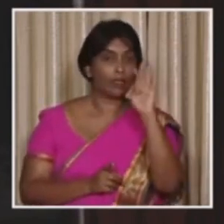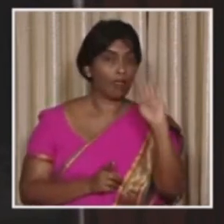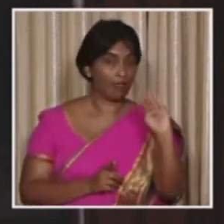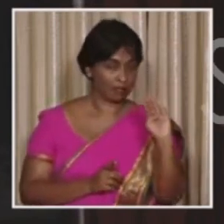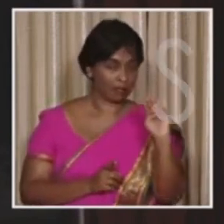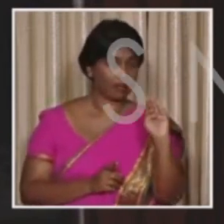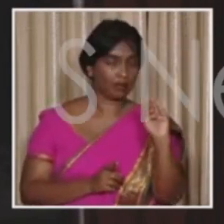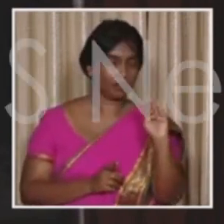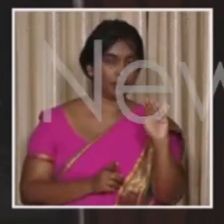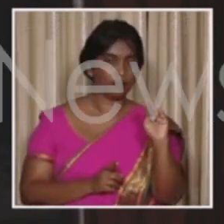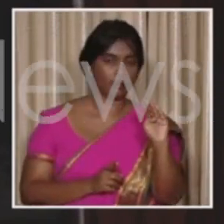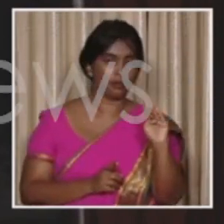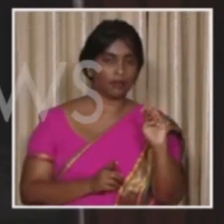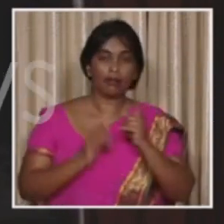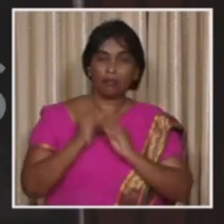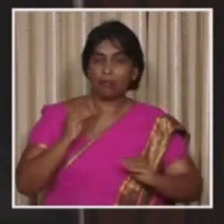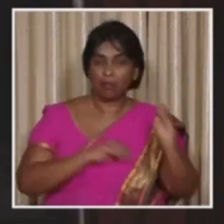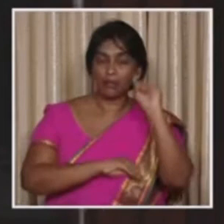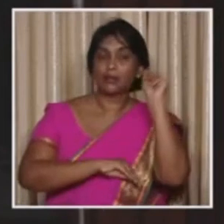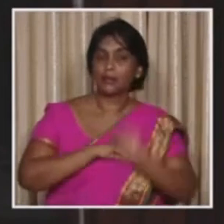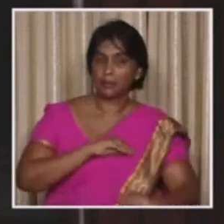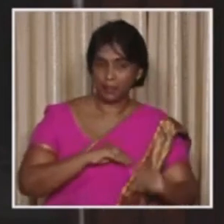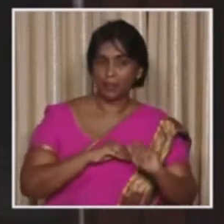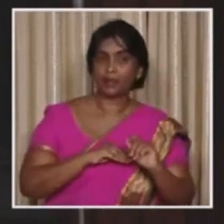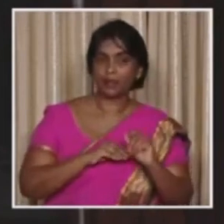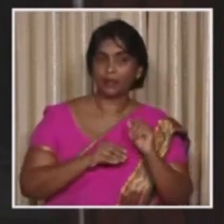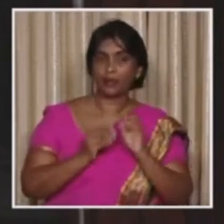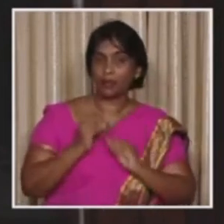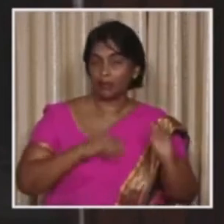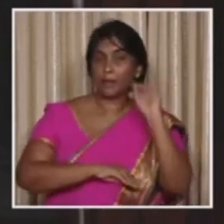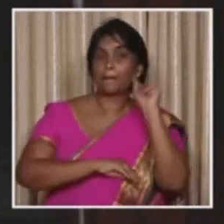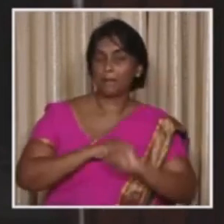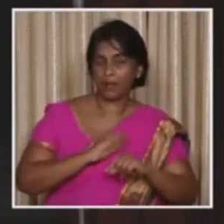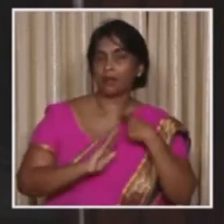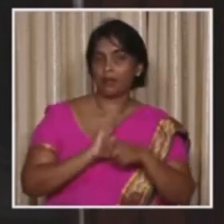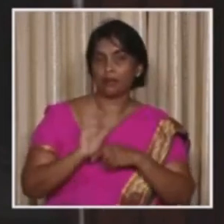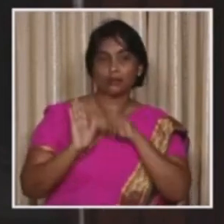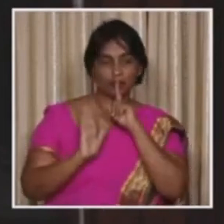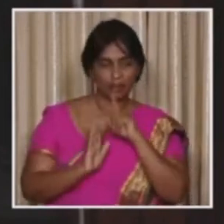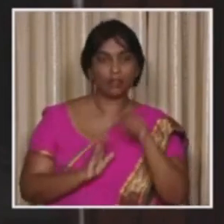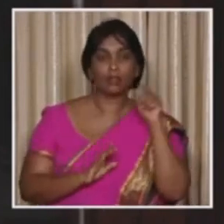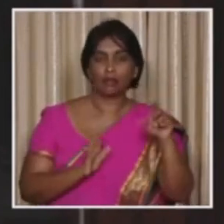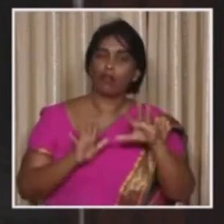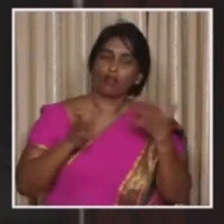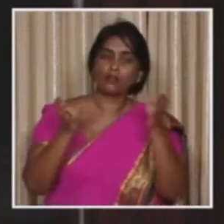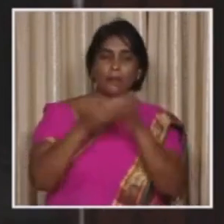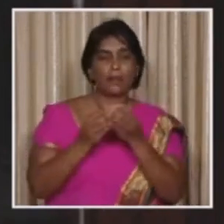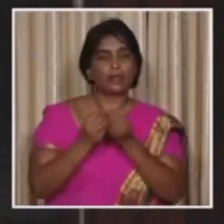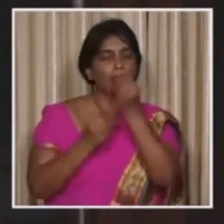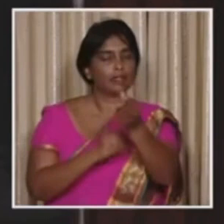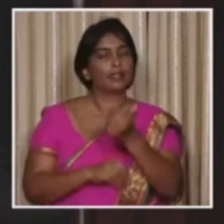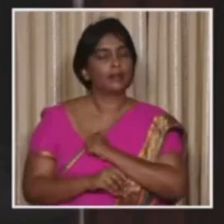වෙනකොට උපාය මාර්ගික සැලසුමක් ස්ට්‍රැටජික් ප්ලෑන් එකක් මේ රටට ඒගොල්ලෝ යෝජනා කරනවා ඒගොල්ලෝ ඕන පක්ෂකට එක දෙන්න